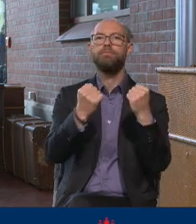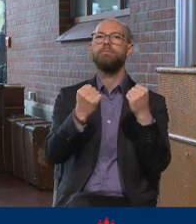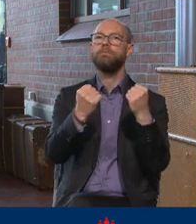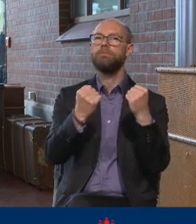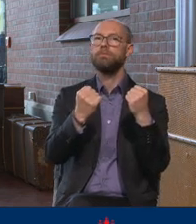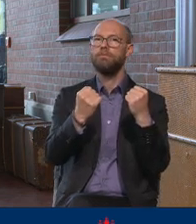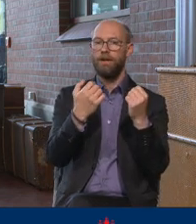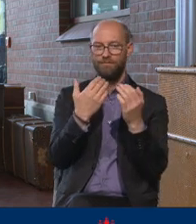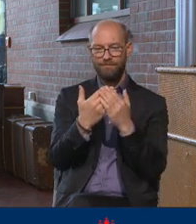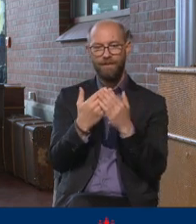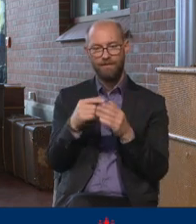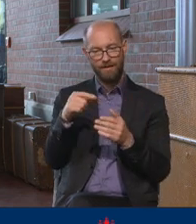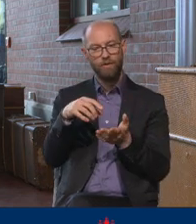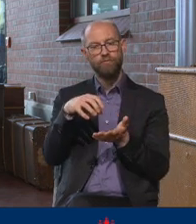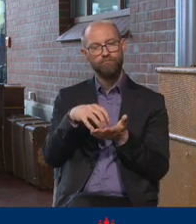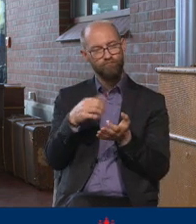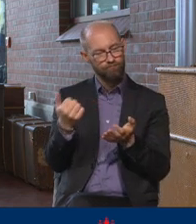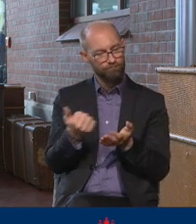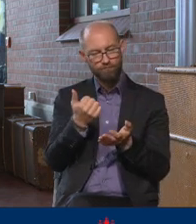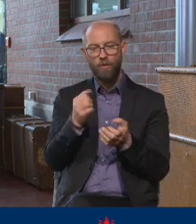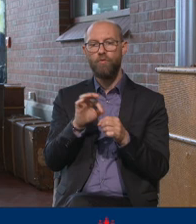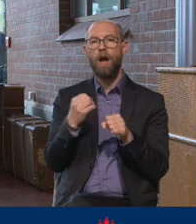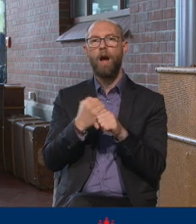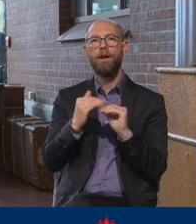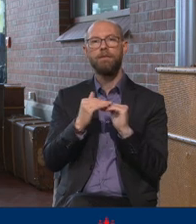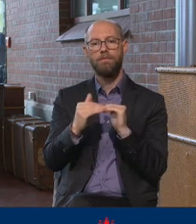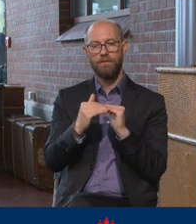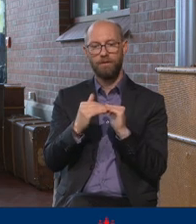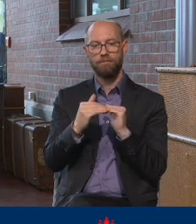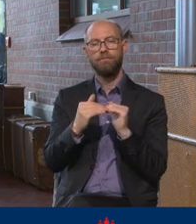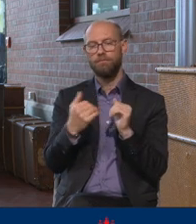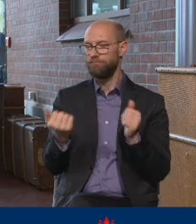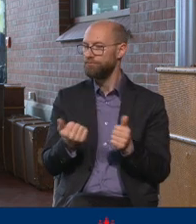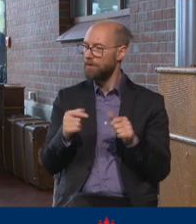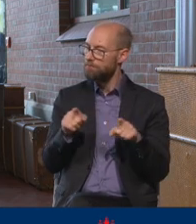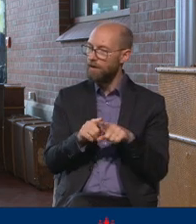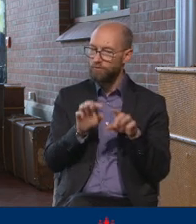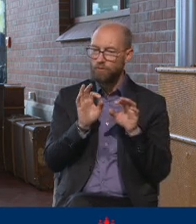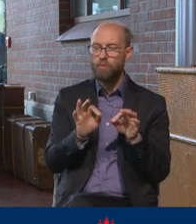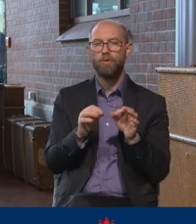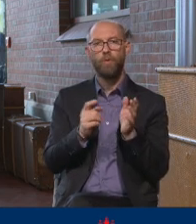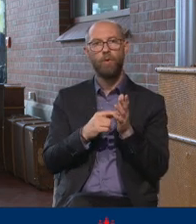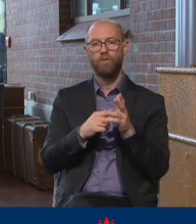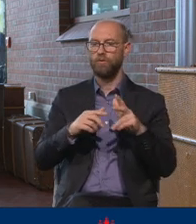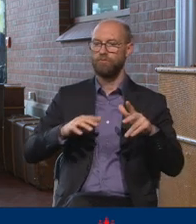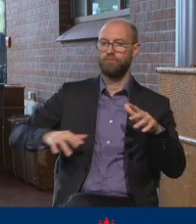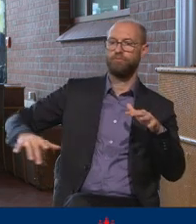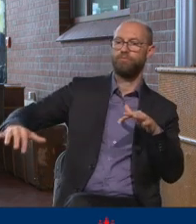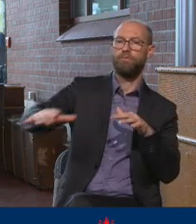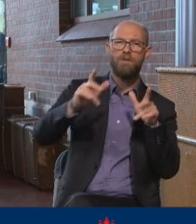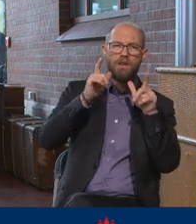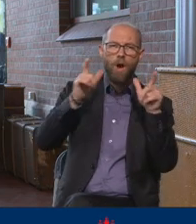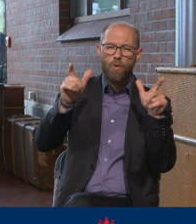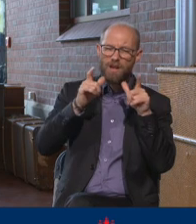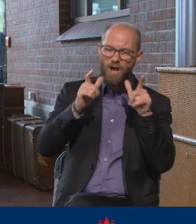maße ein ort für arbeitsplätze weil der lärm um tust ist tatsächlich ist das gesundheitsgefährdend in vielen